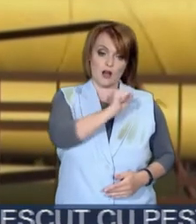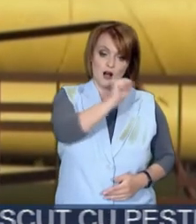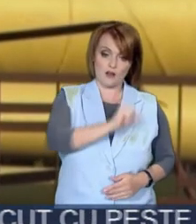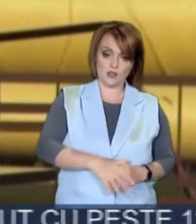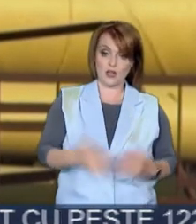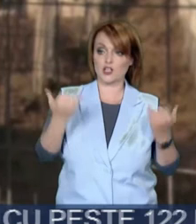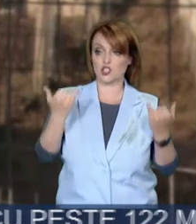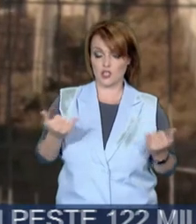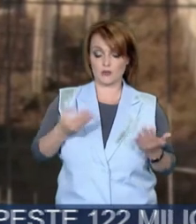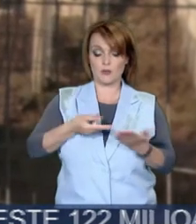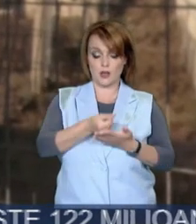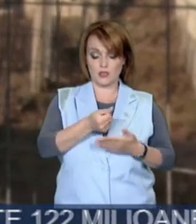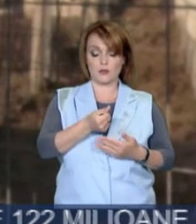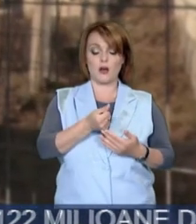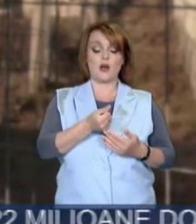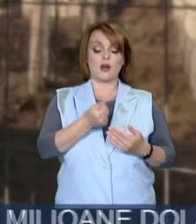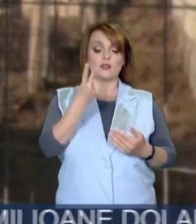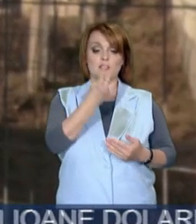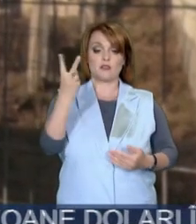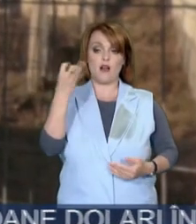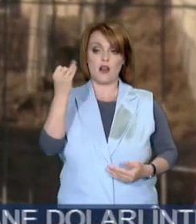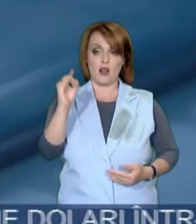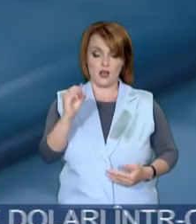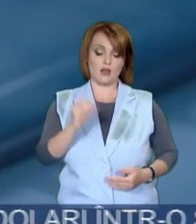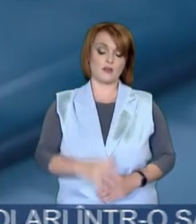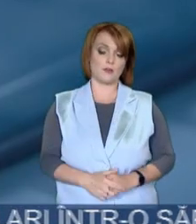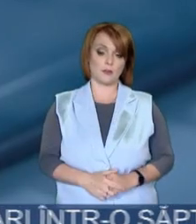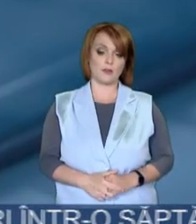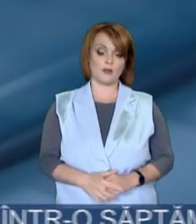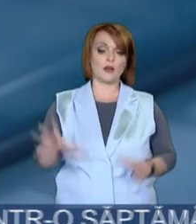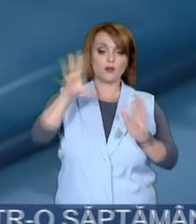tariful pentru metru cub de gaz este de 22 de lei și 99 de bani, cu TVA inclus.